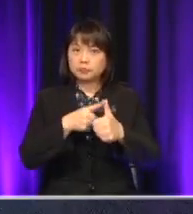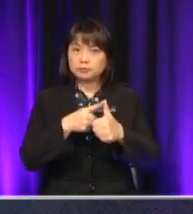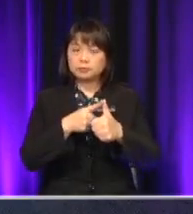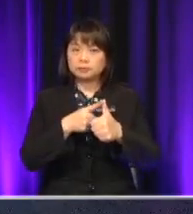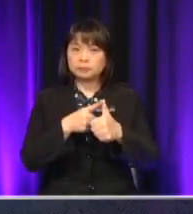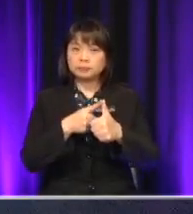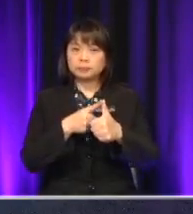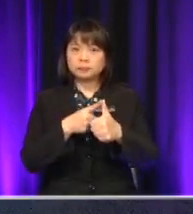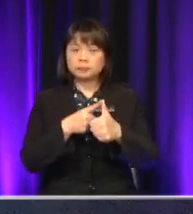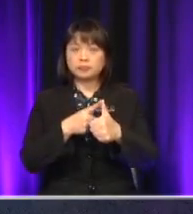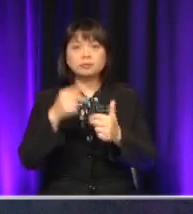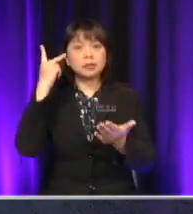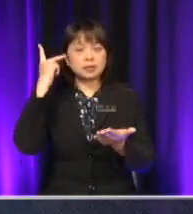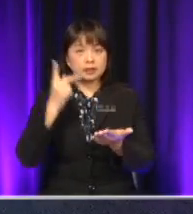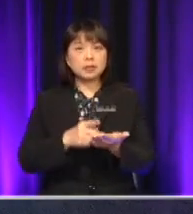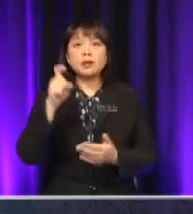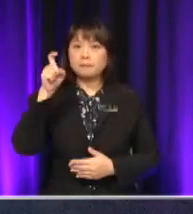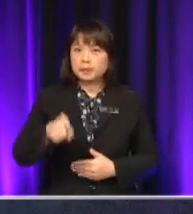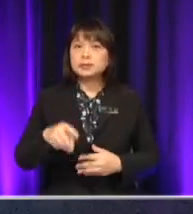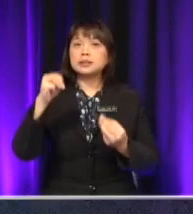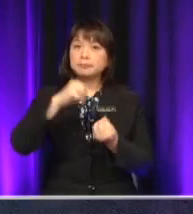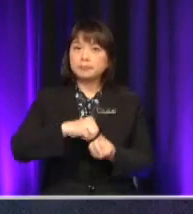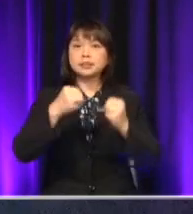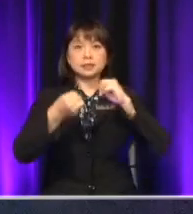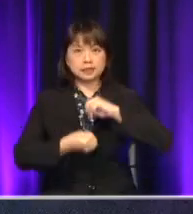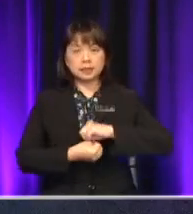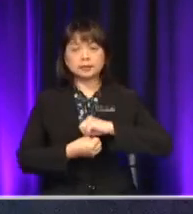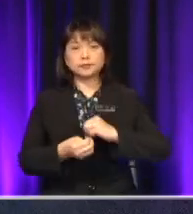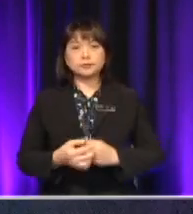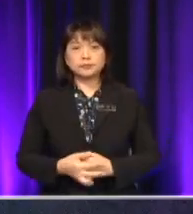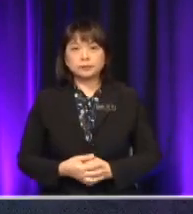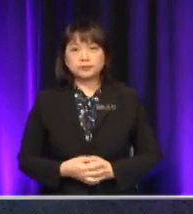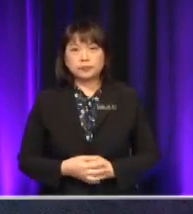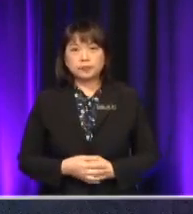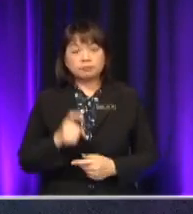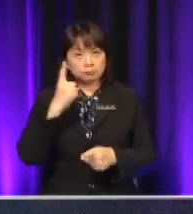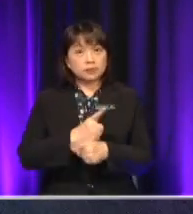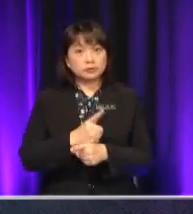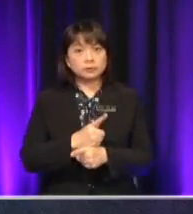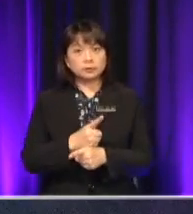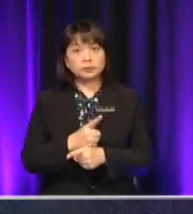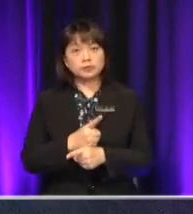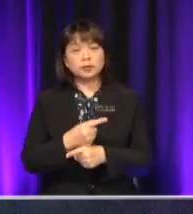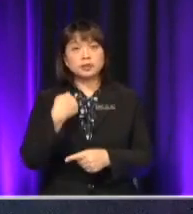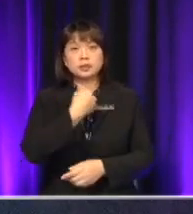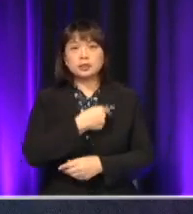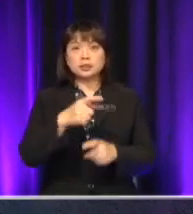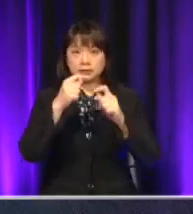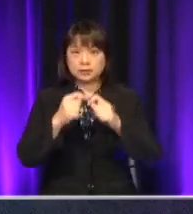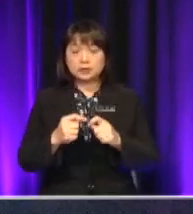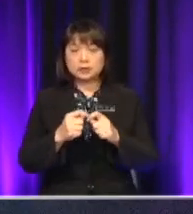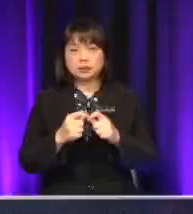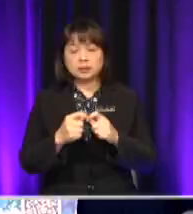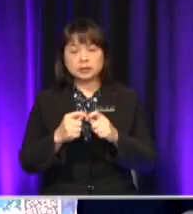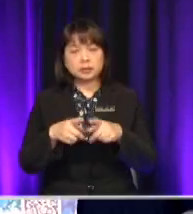pertama, mengenal pasti masalah. Tengah mengenal pasti masalah. Betul tak? Jadi kita tengah uji masalah kita.